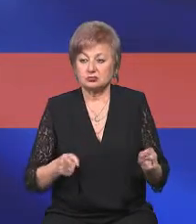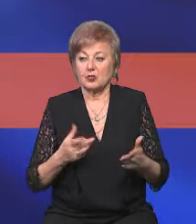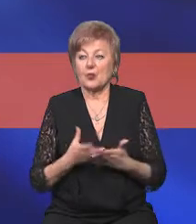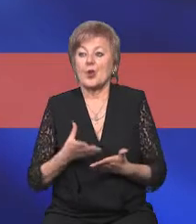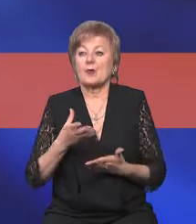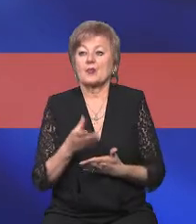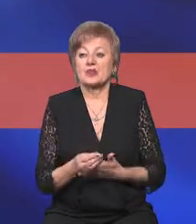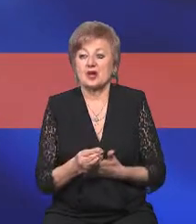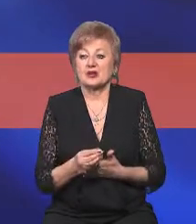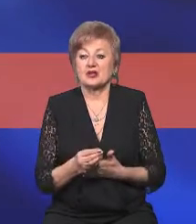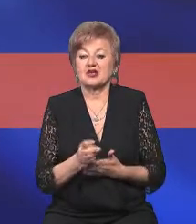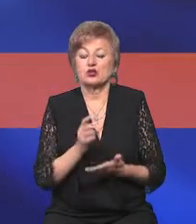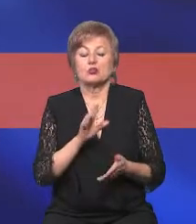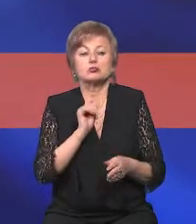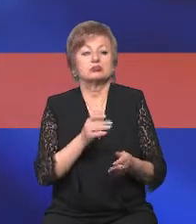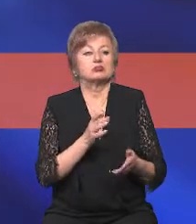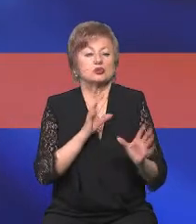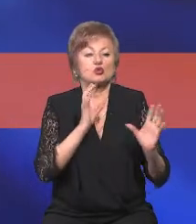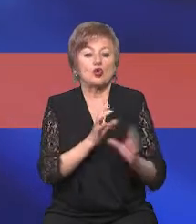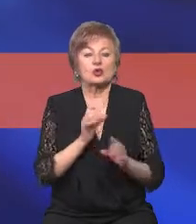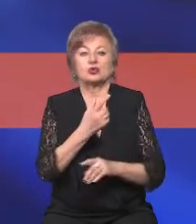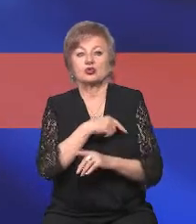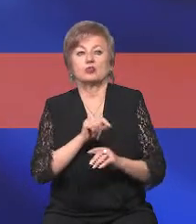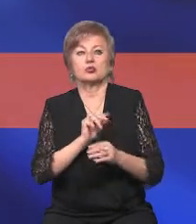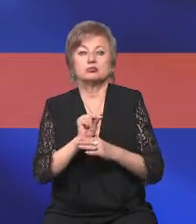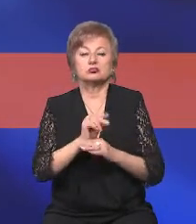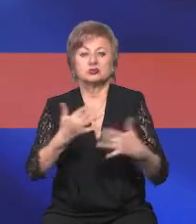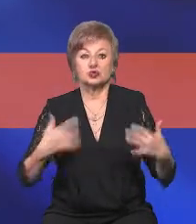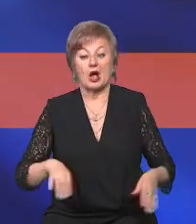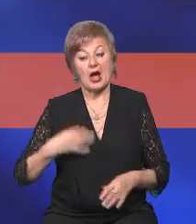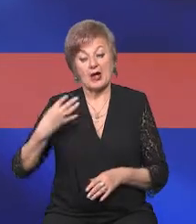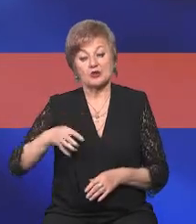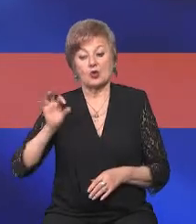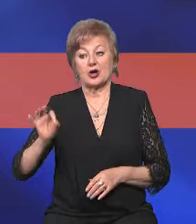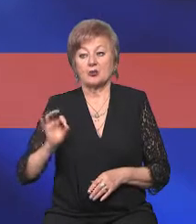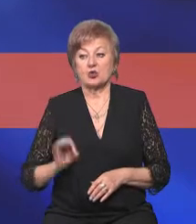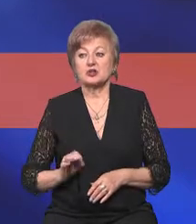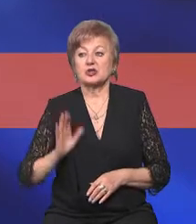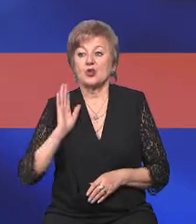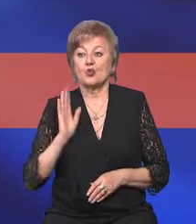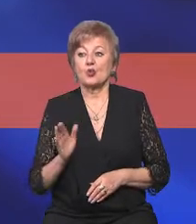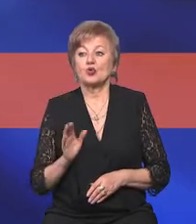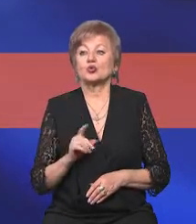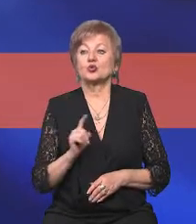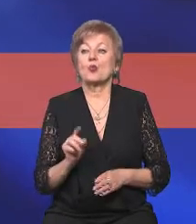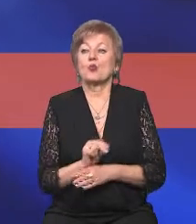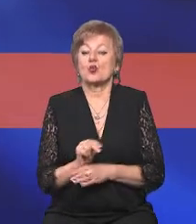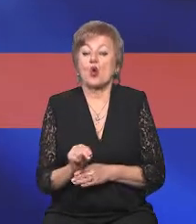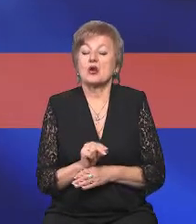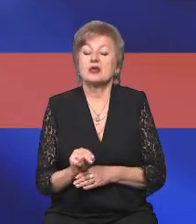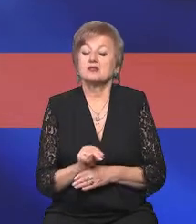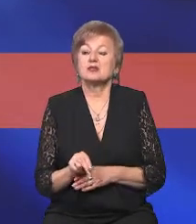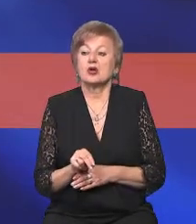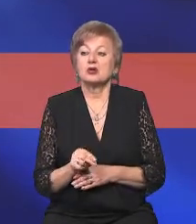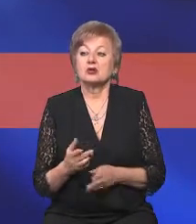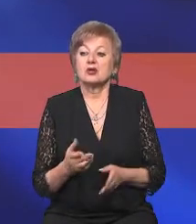платитися якби на утримання лікарні, щоб лікарня була. А на 40% буде надаватися за ті самі пролікувані випадки.